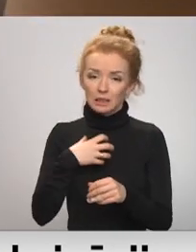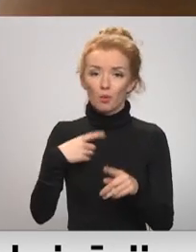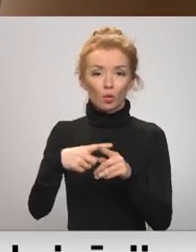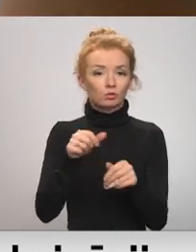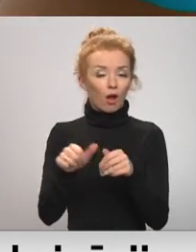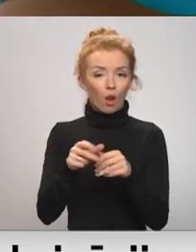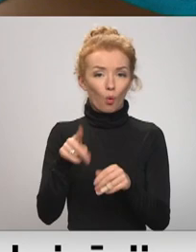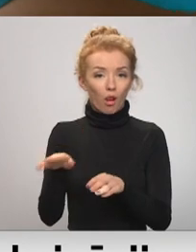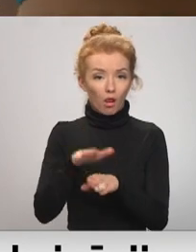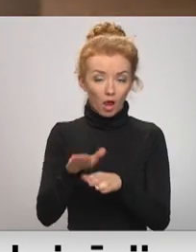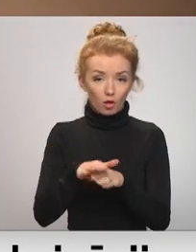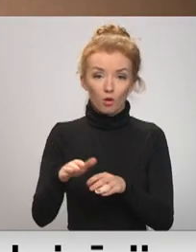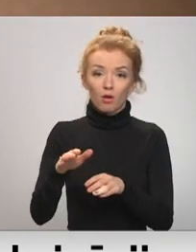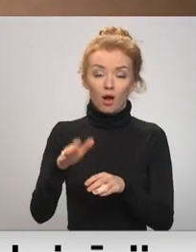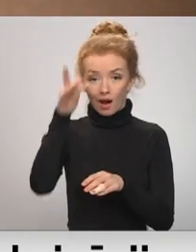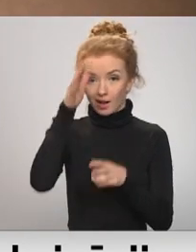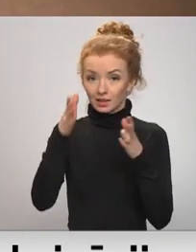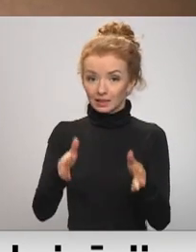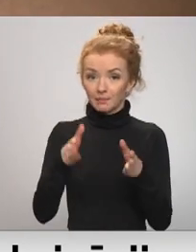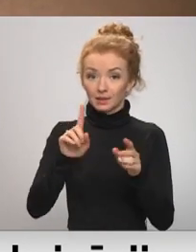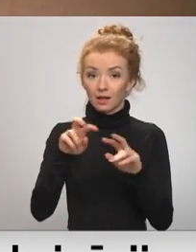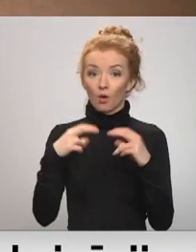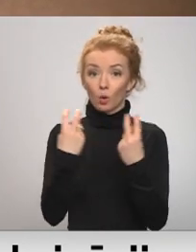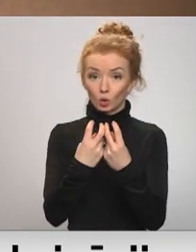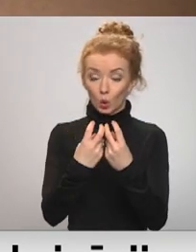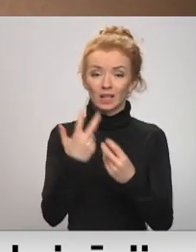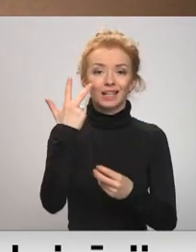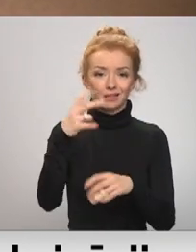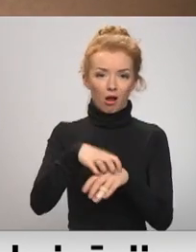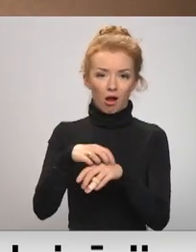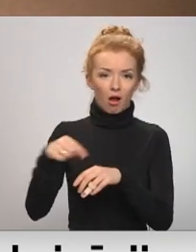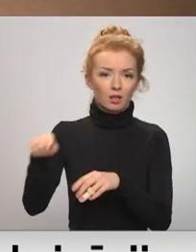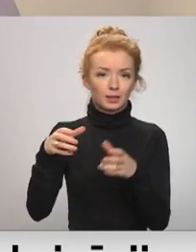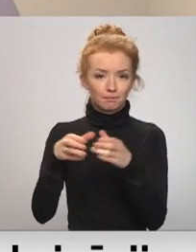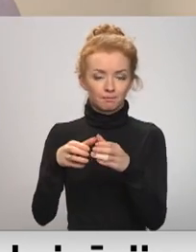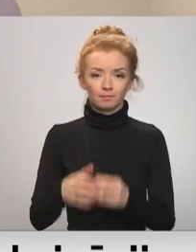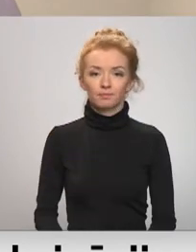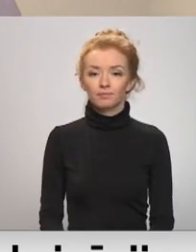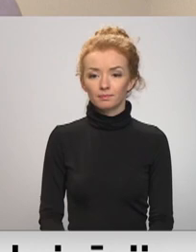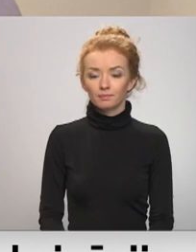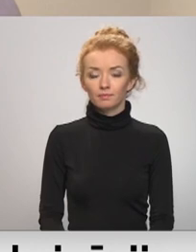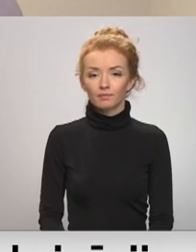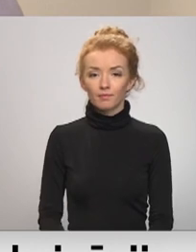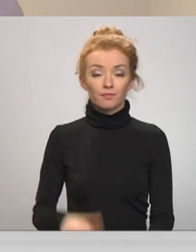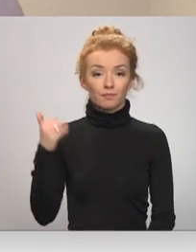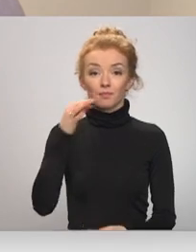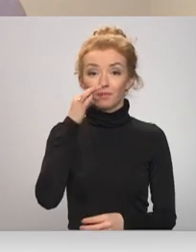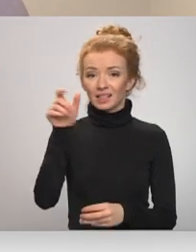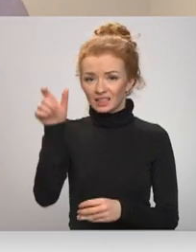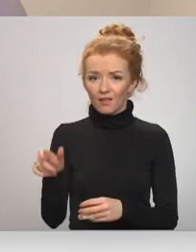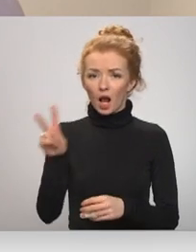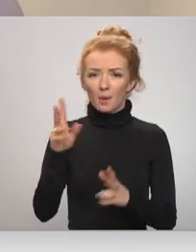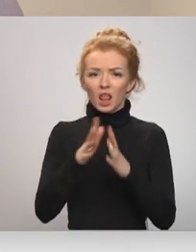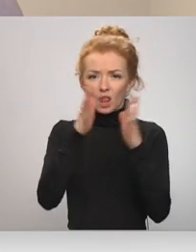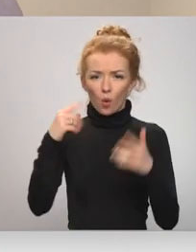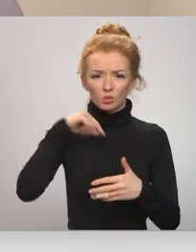lieto. Rīgas Austrumu slimnīcā strādā konsīlijas trīs ārstu sastāvā. Cilvēki, kuriem ir daudz blakus slimības, viņiem tieši